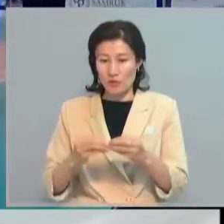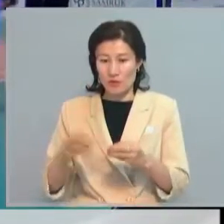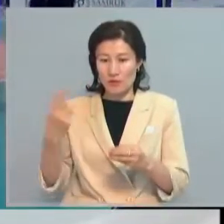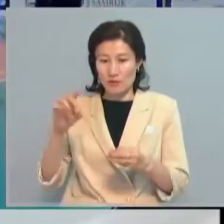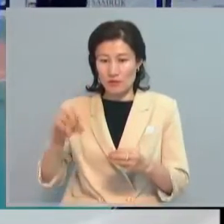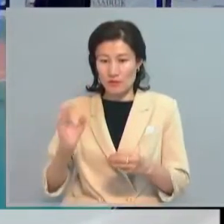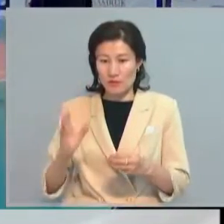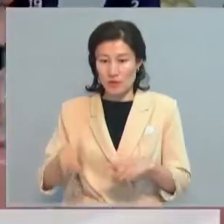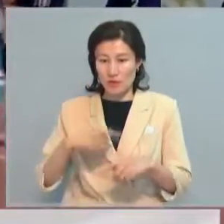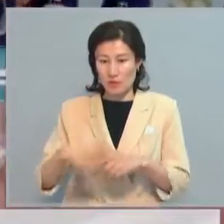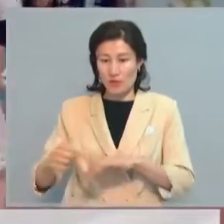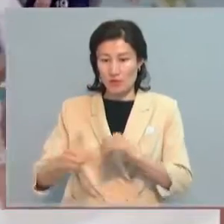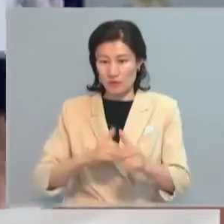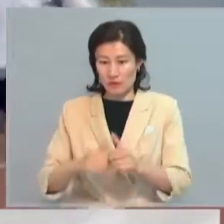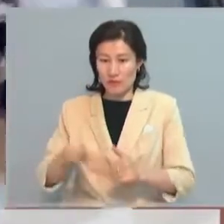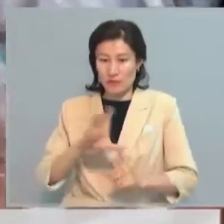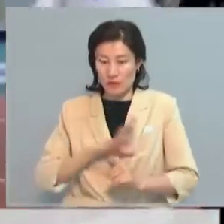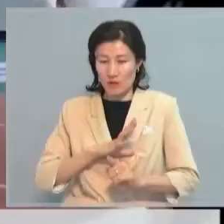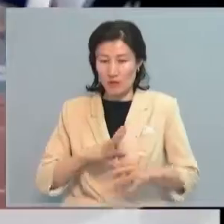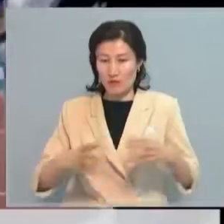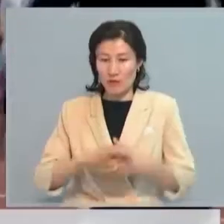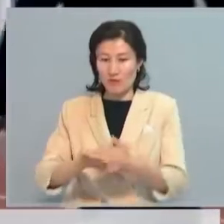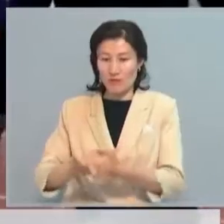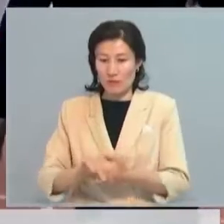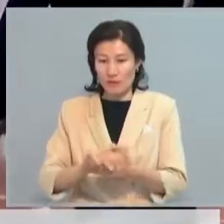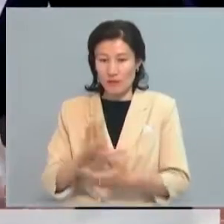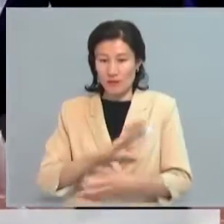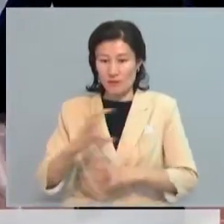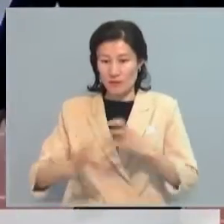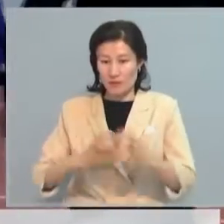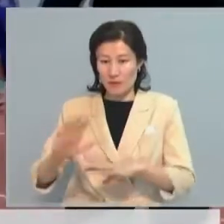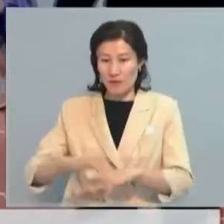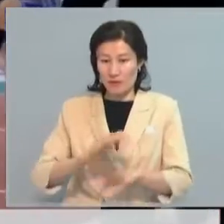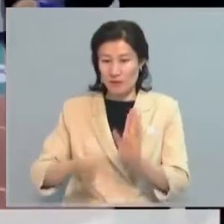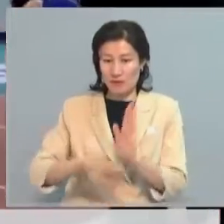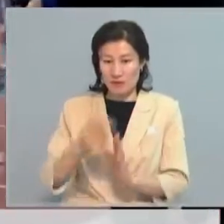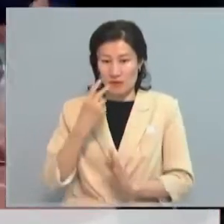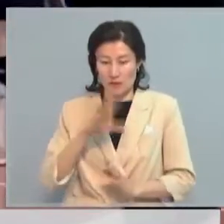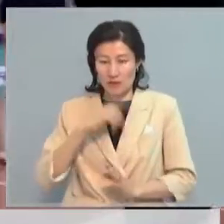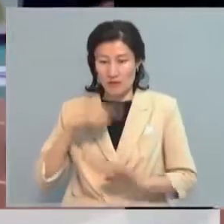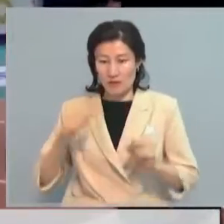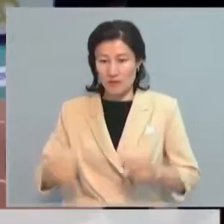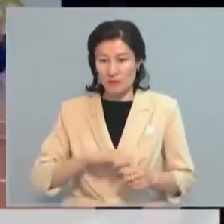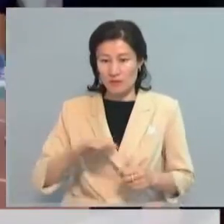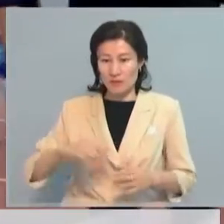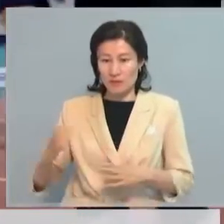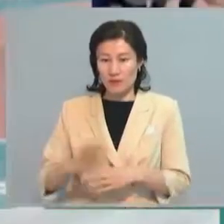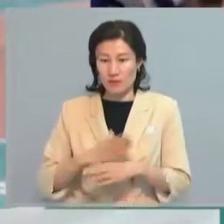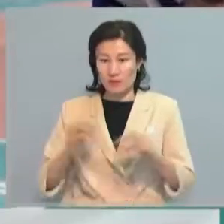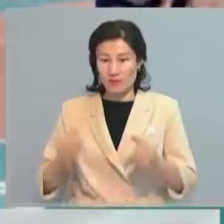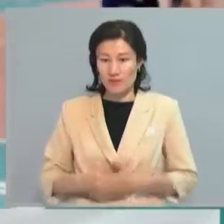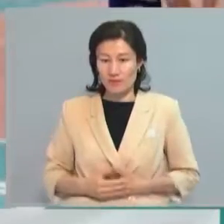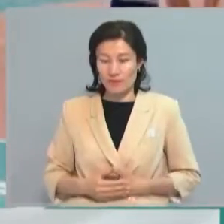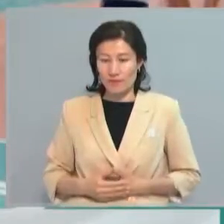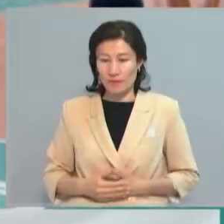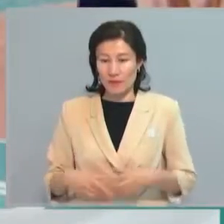Диана Мангелдиева бұл маусымда командаластары ұжымдық ауызбіршілік танытып, чемпионатта жақсы нәтижеге қол жеткіздік деп өз ойымен бөлісті. Оңай